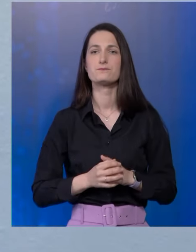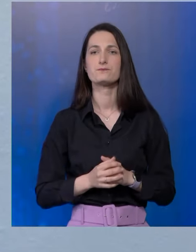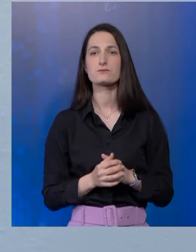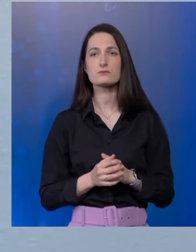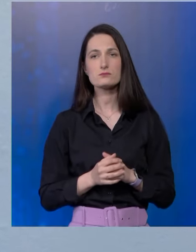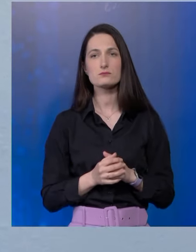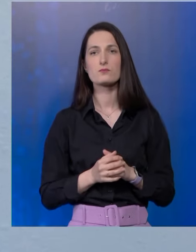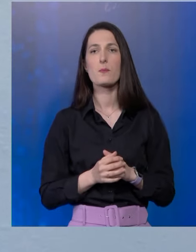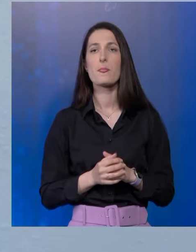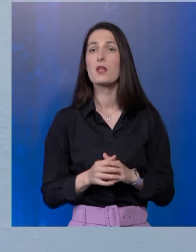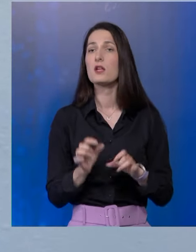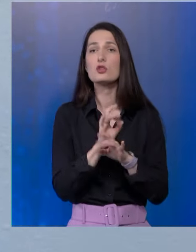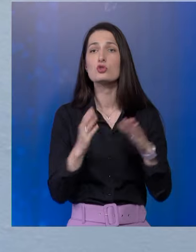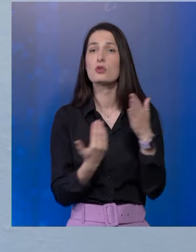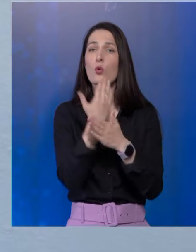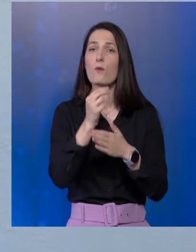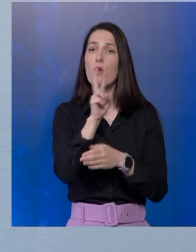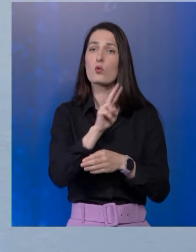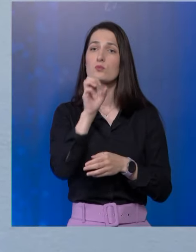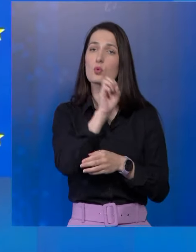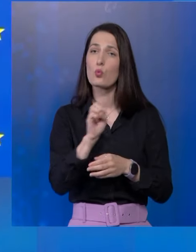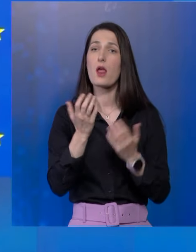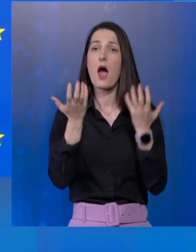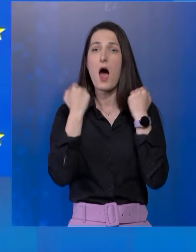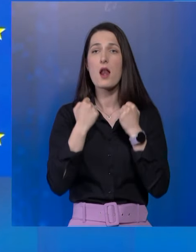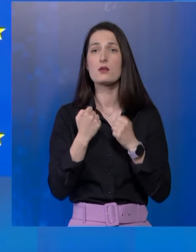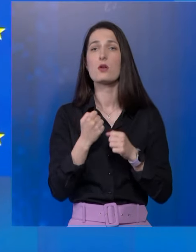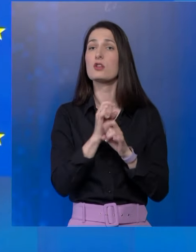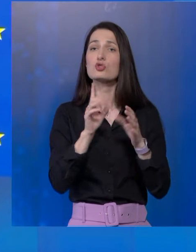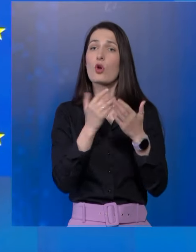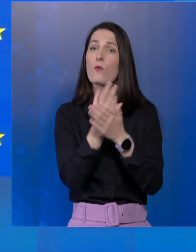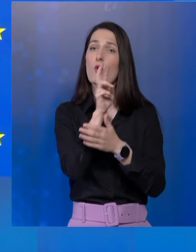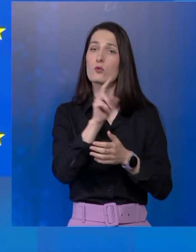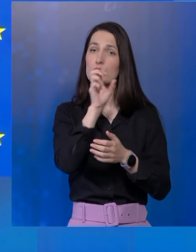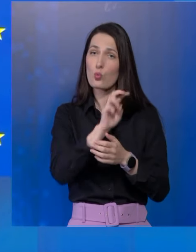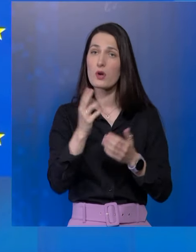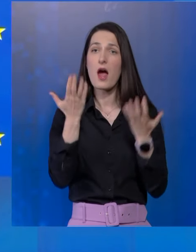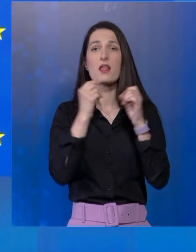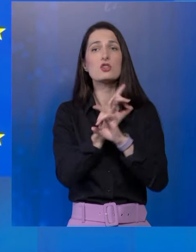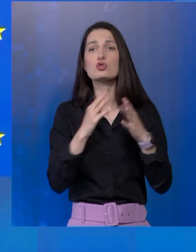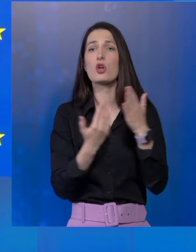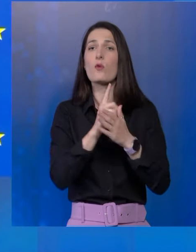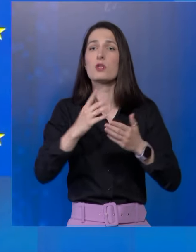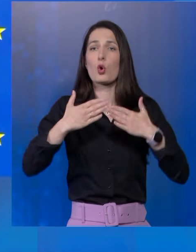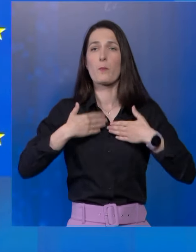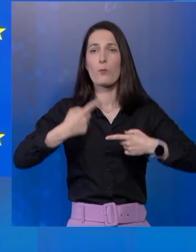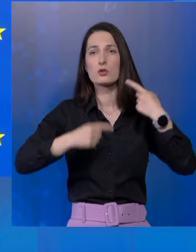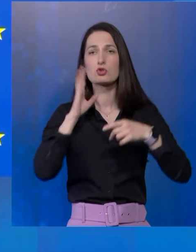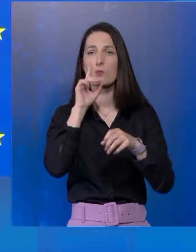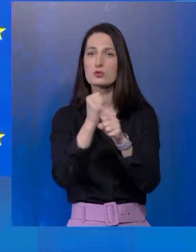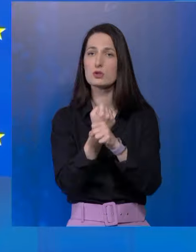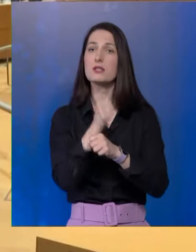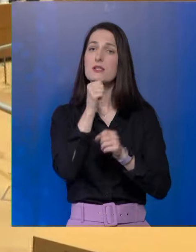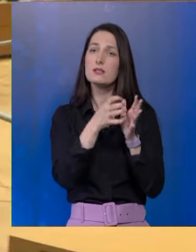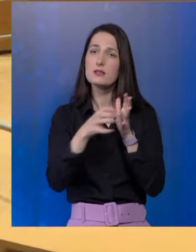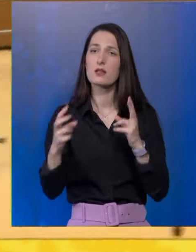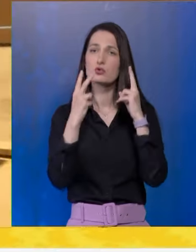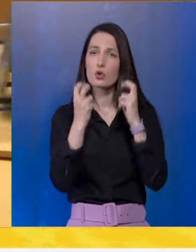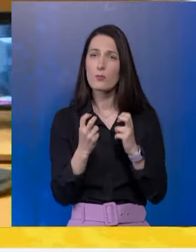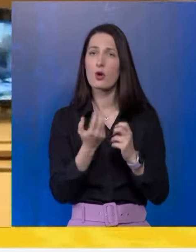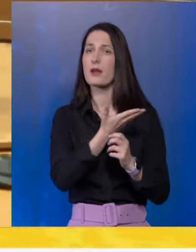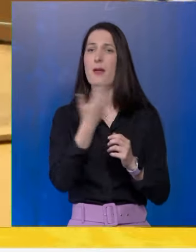kod pregovora o članstvu u Europskoj uniji. Ništa novo od Europske unije, ali ništa novo ni od političara u Bosni i Hercegovini. I